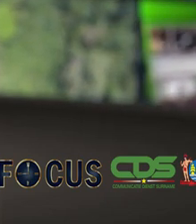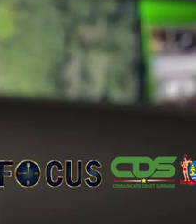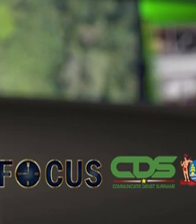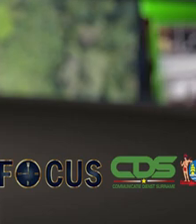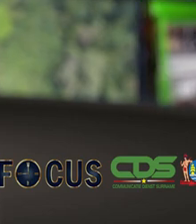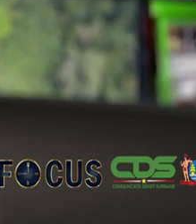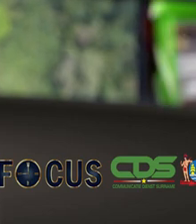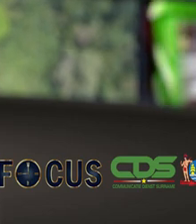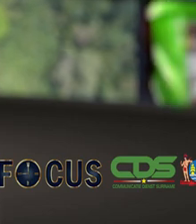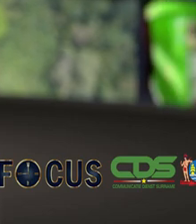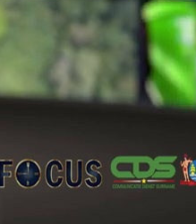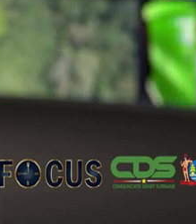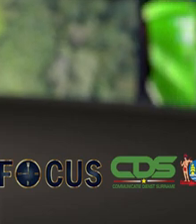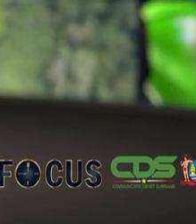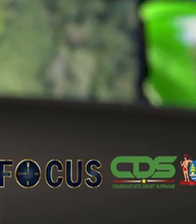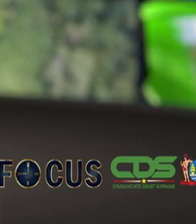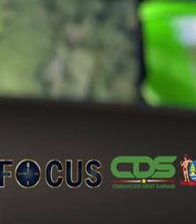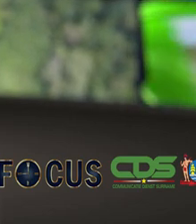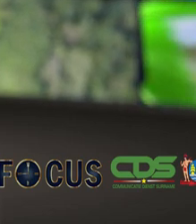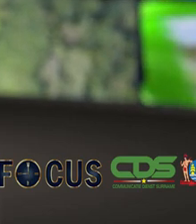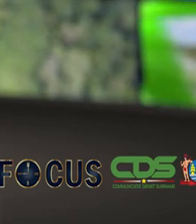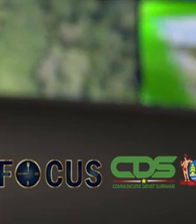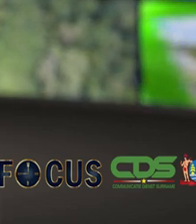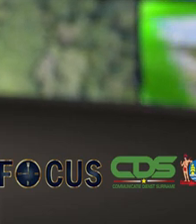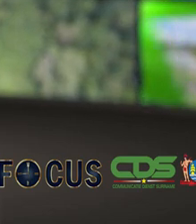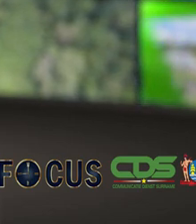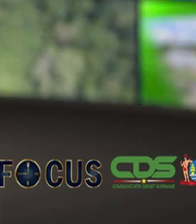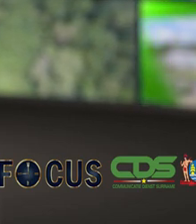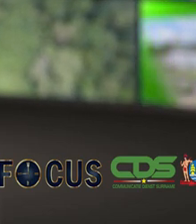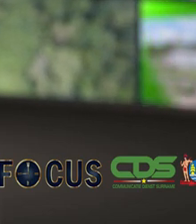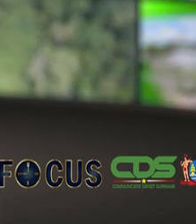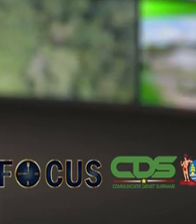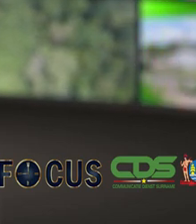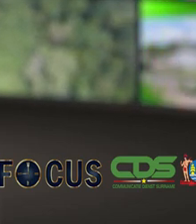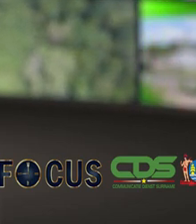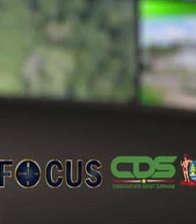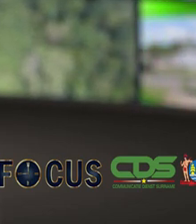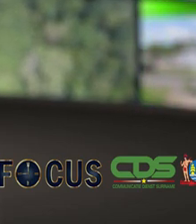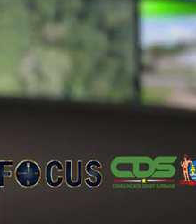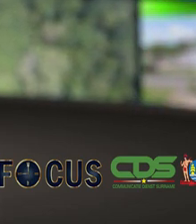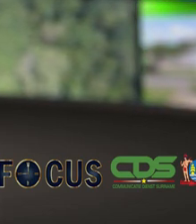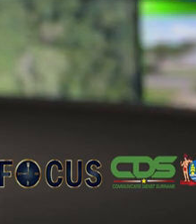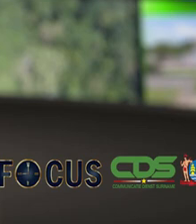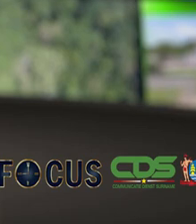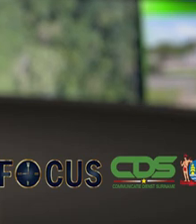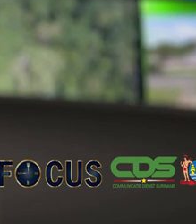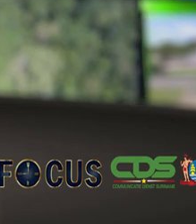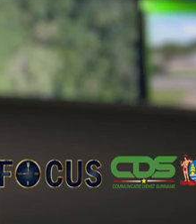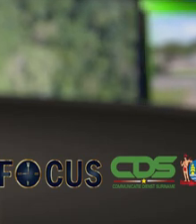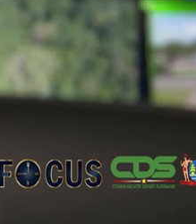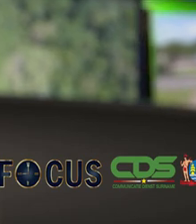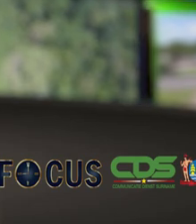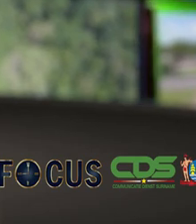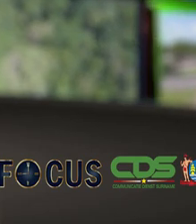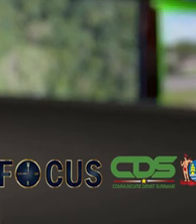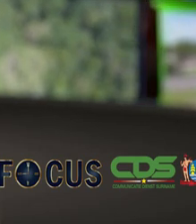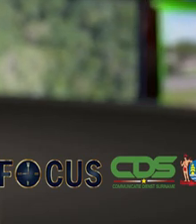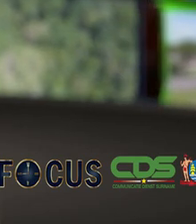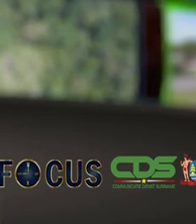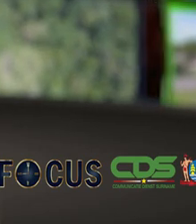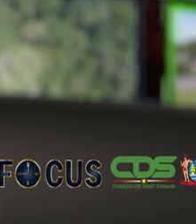departementen continuering van de samenwerking besproken, als ook het vaccinatieprogramma geëvalueerd. U hoort minister Amara Madin